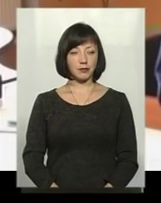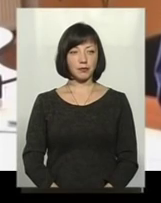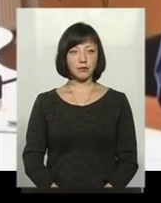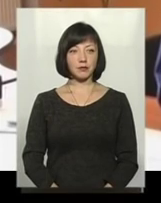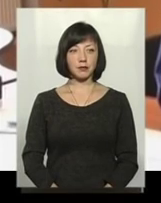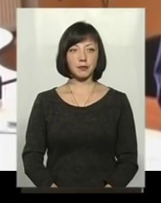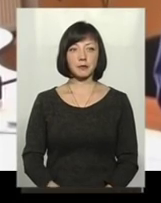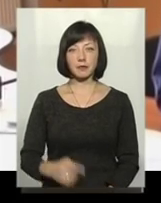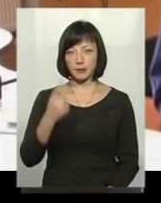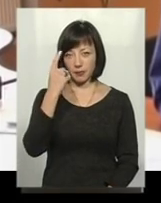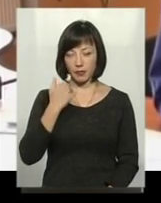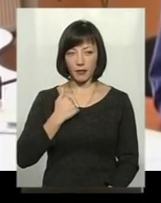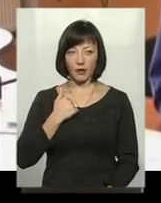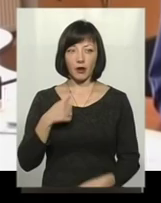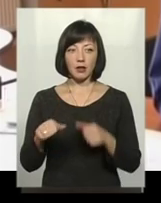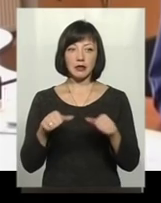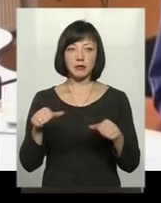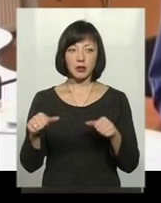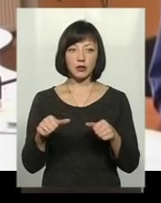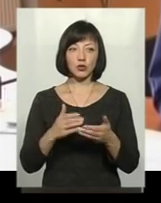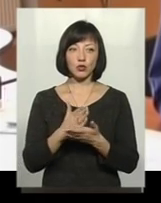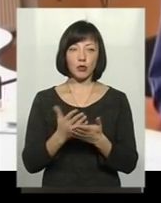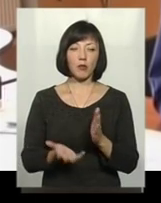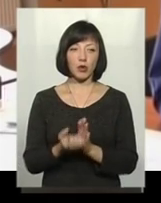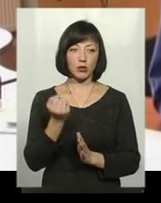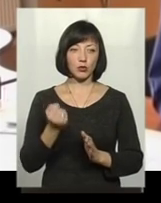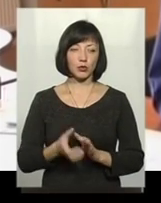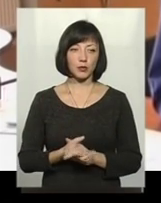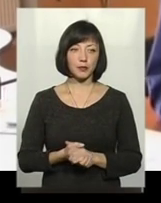Служба порятунку диспетчера, Рада Шевчук, слухаю вас.